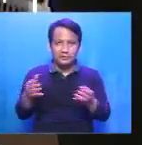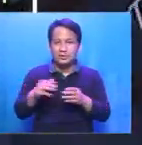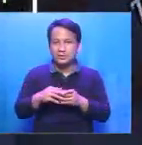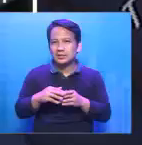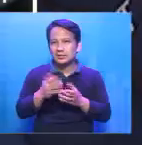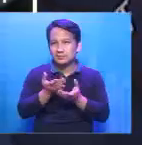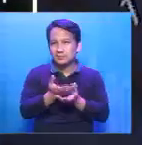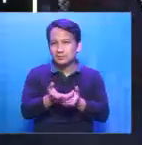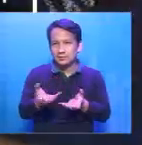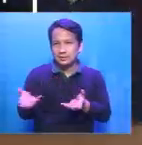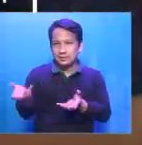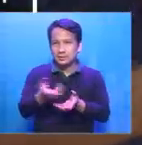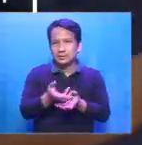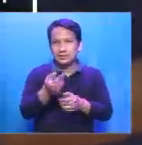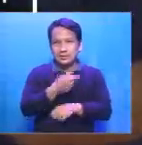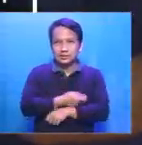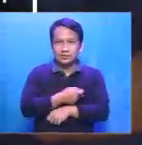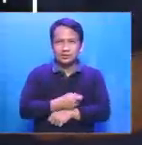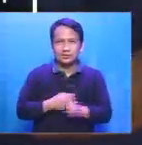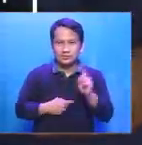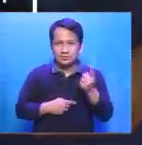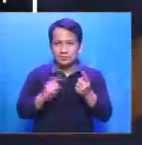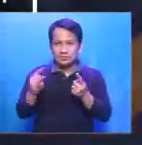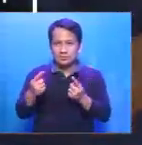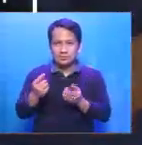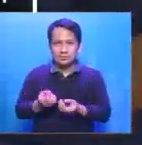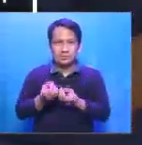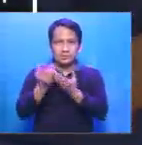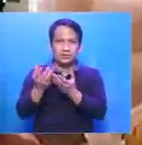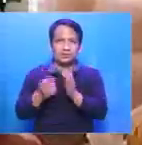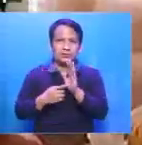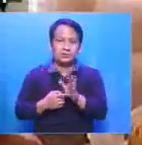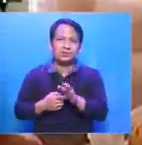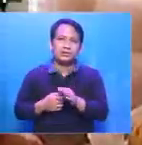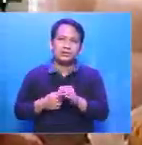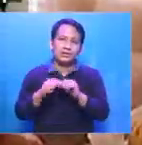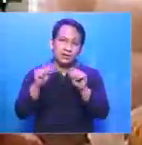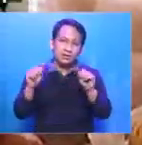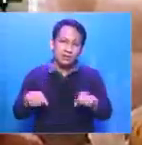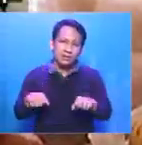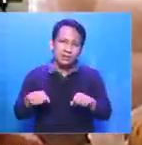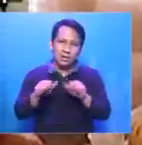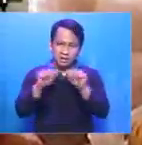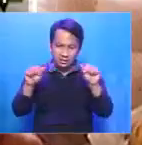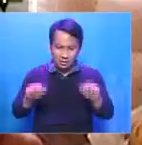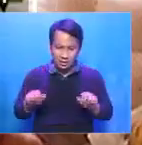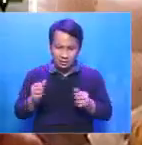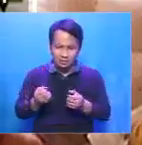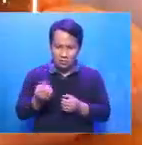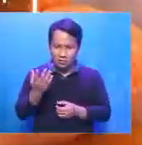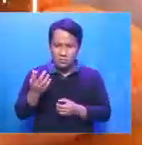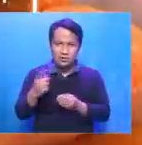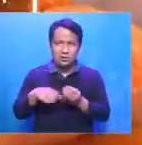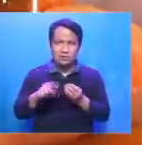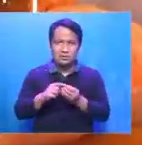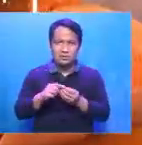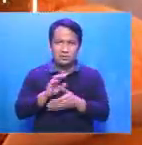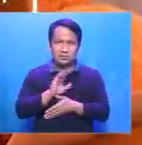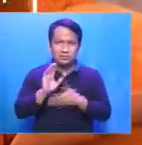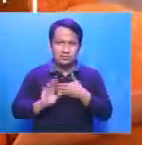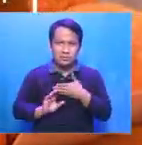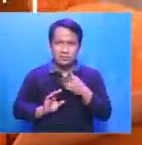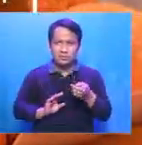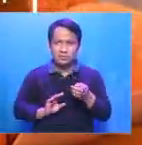po. Para ngayon, paisa-isa, para at least panghalay lang sa alta. Pero magkano nga ba ang aabutin kung